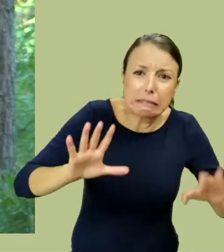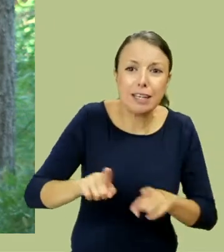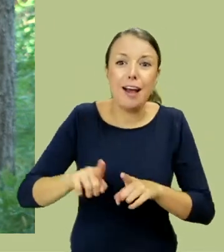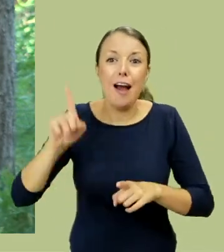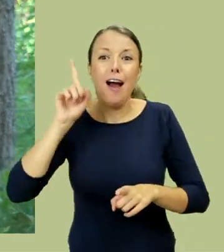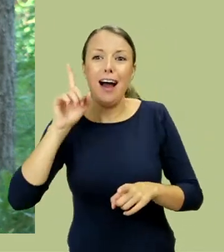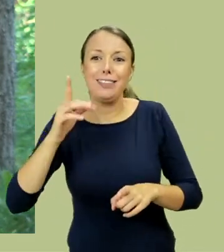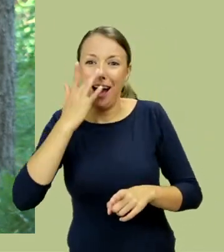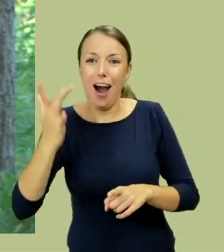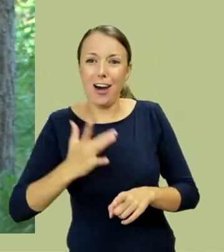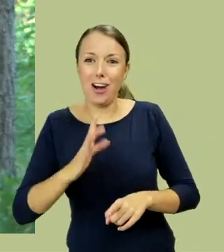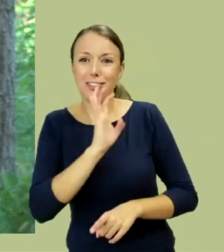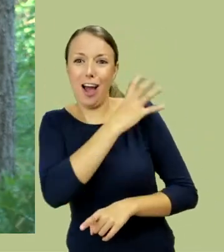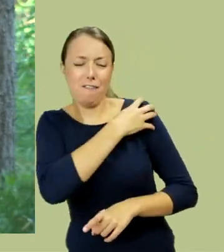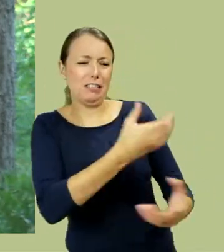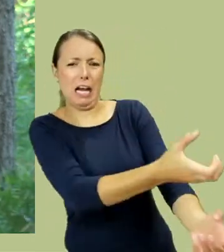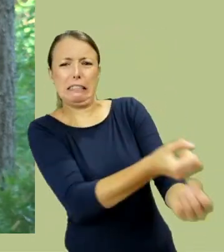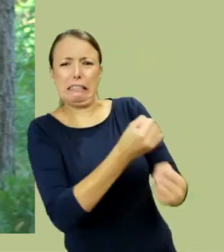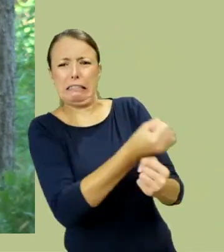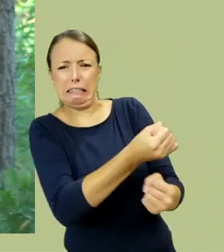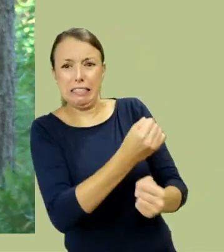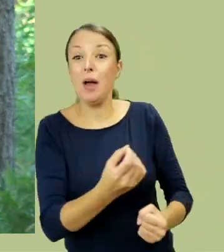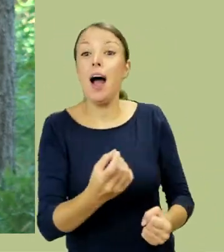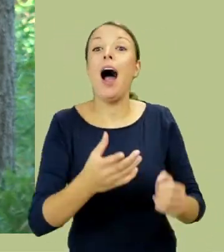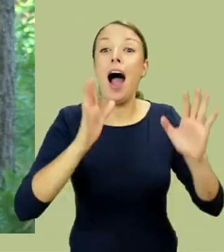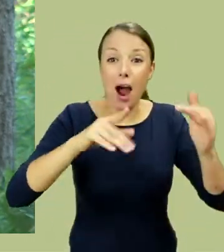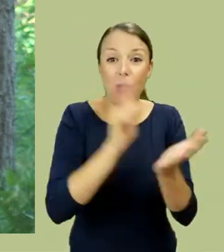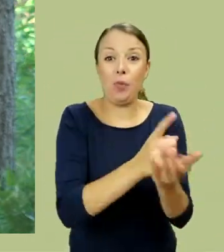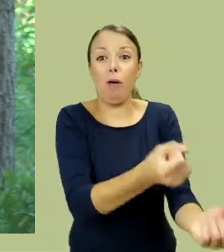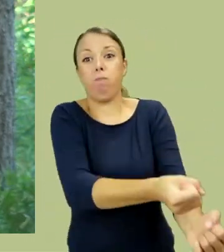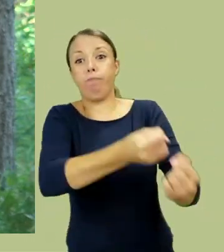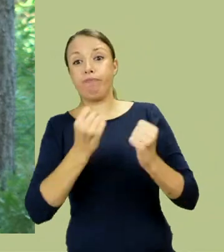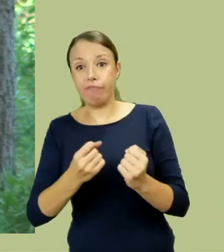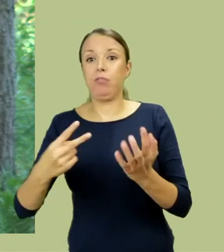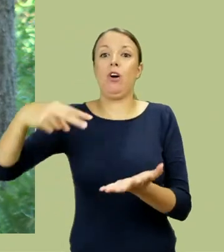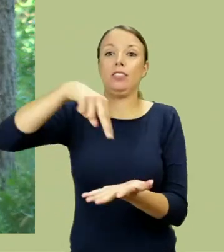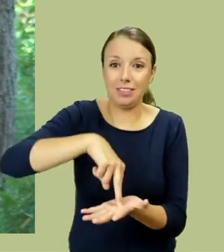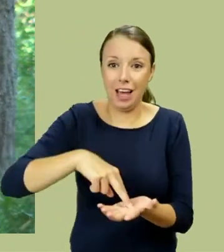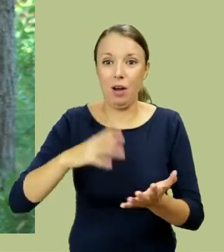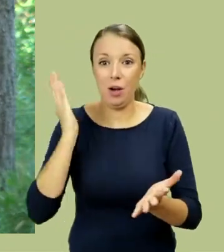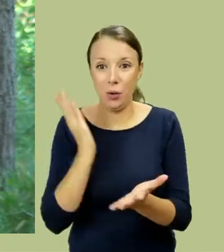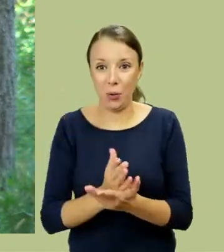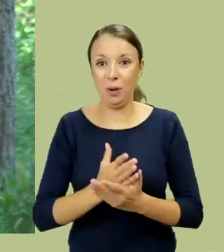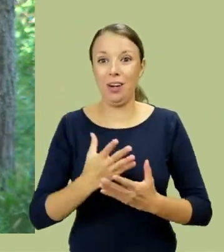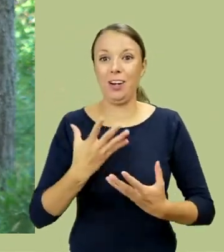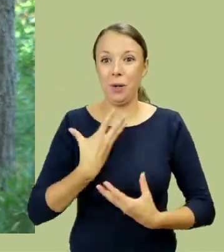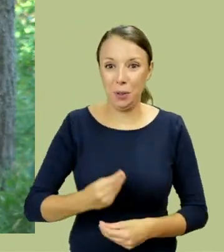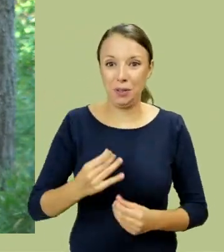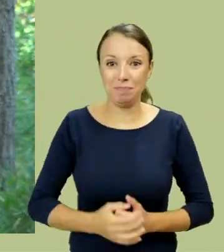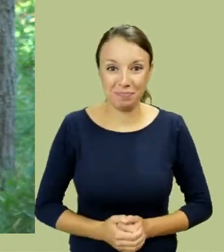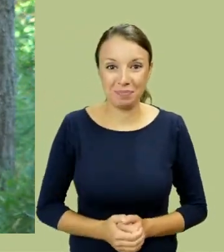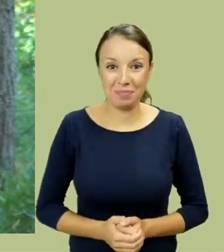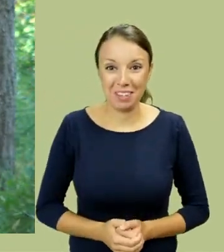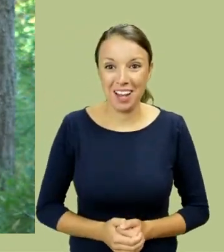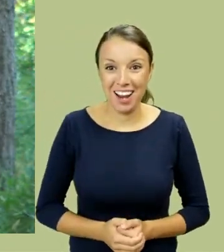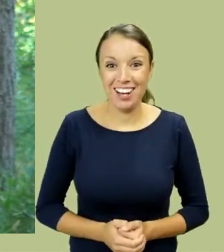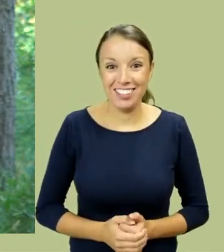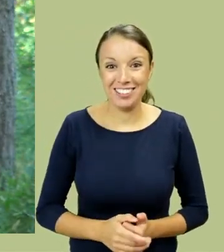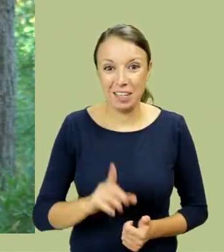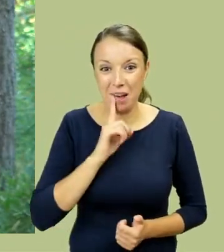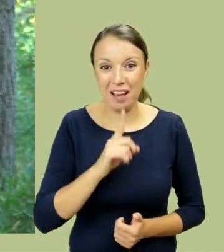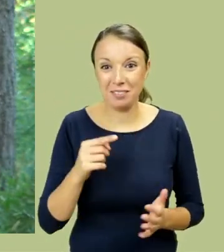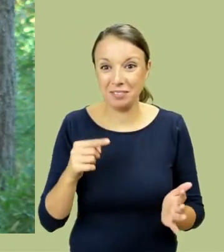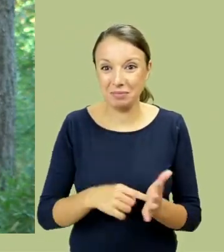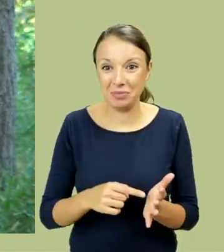umknęły. Więc to są też takie historie, takie oblicze również naszych, ja tu sprawdzam też czas,